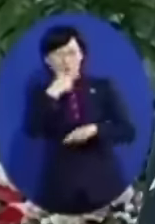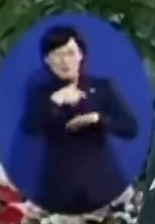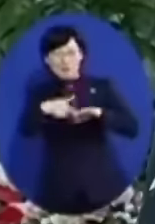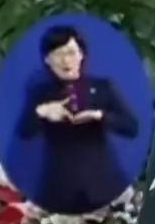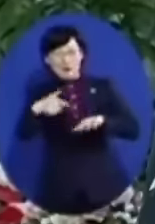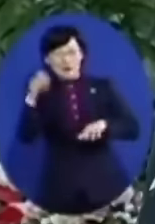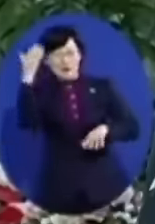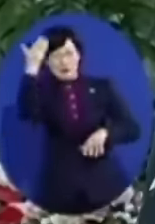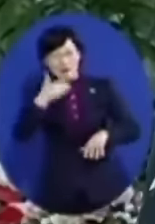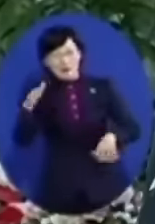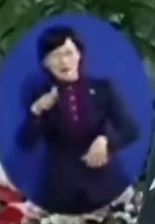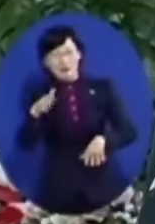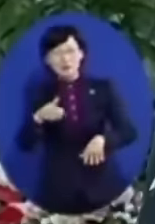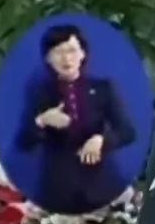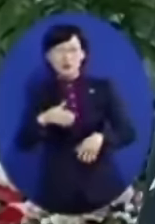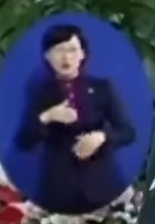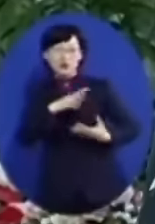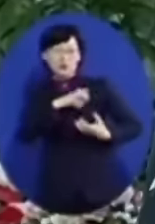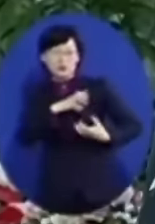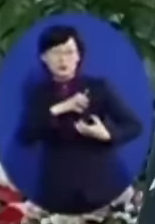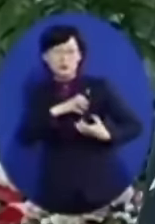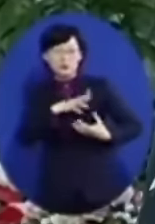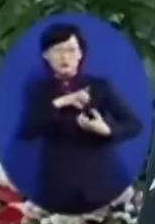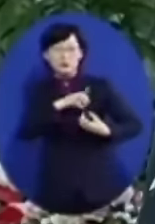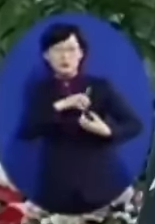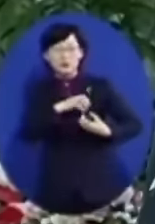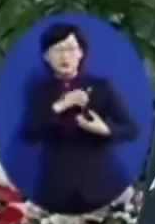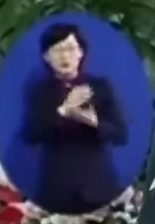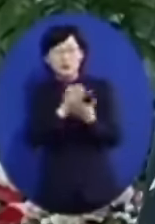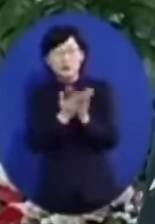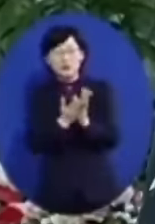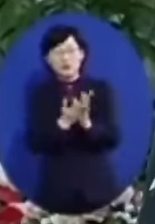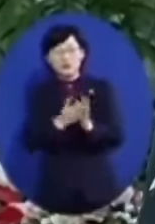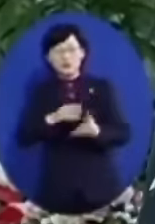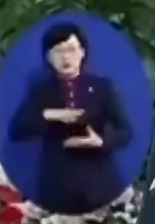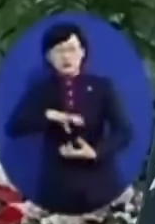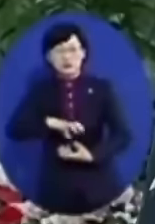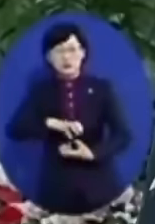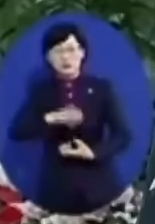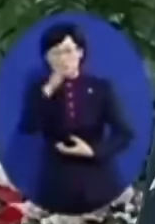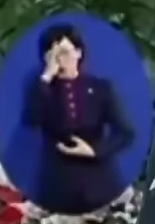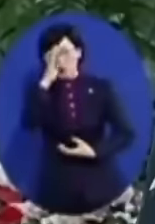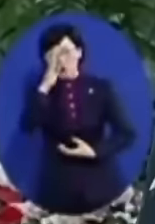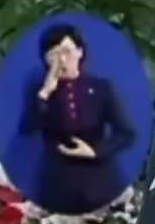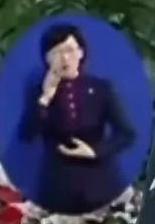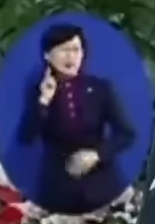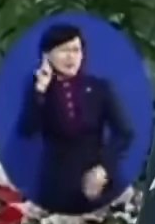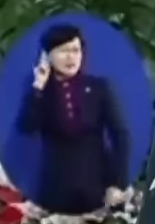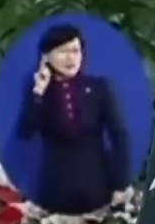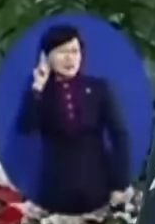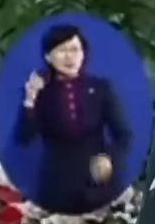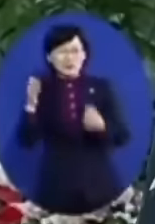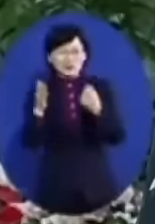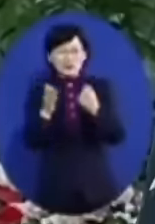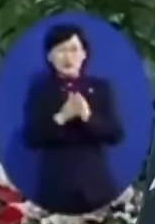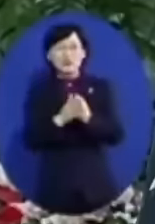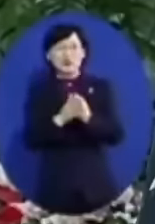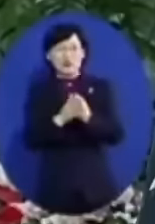심근경색, 가지가지 소화기관의 병들이 스트레스에 의한